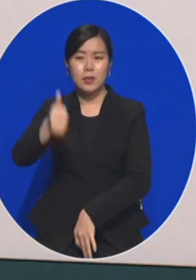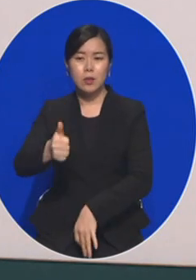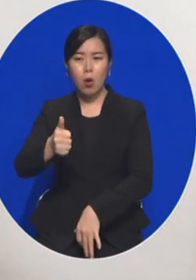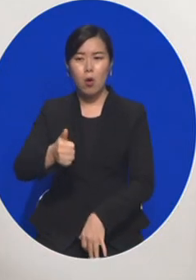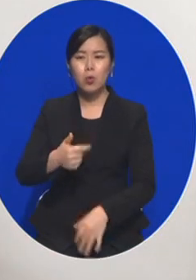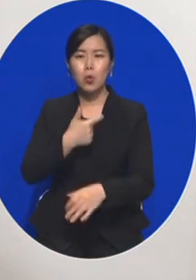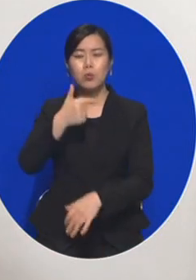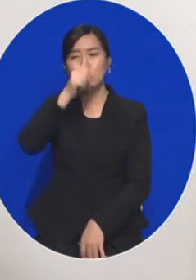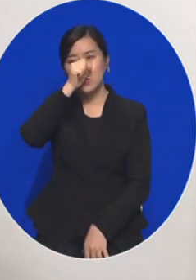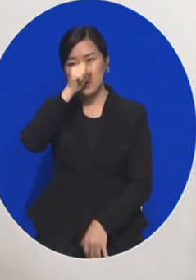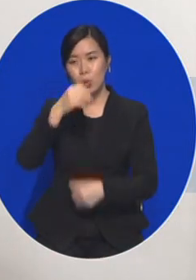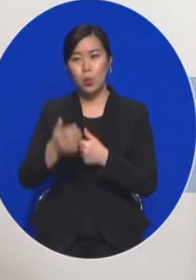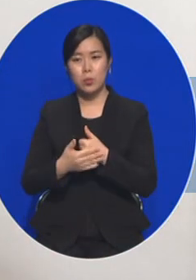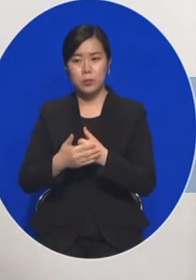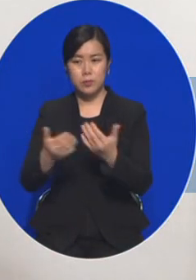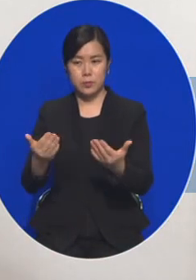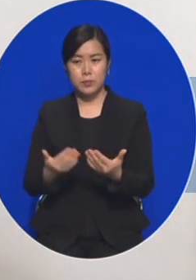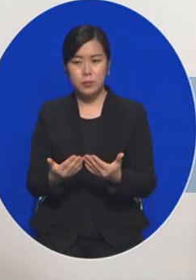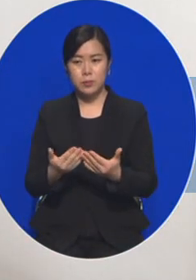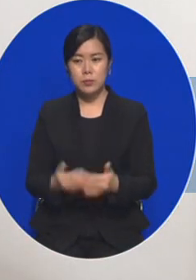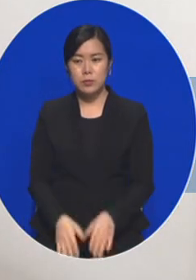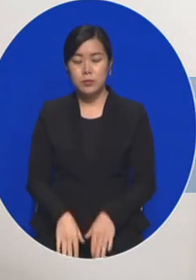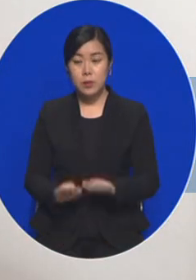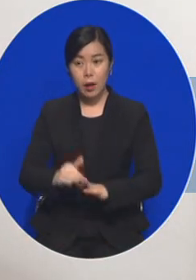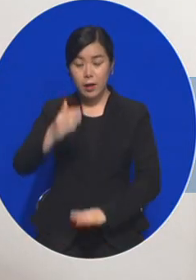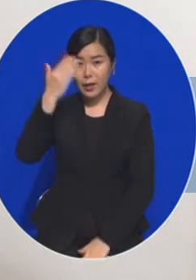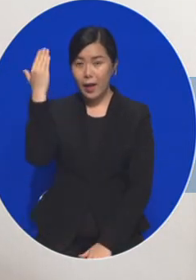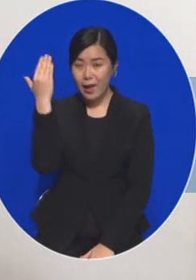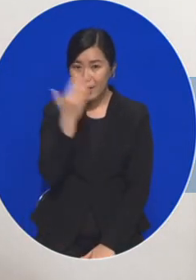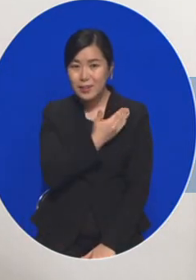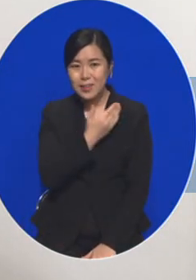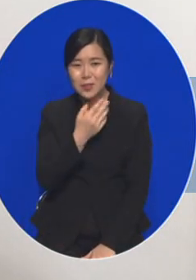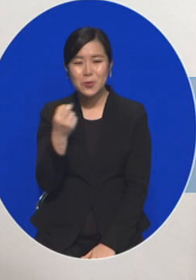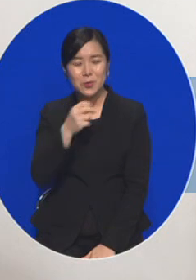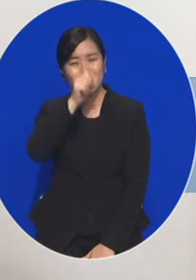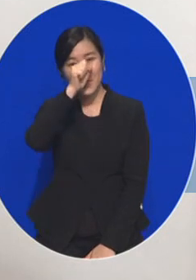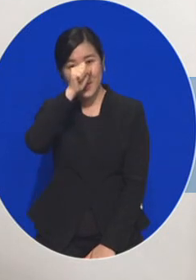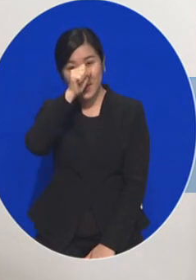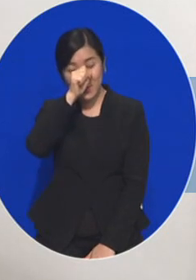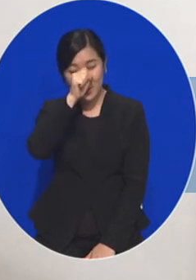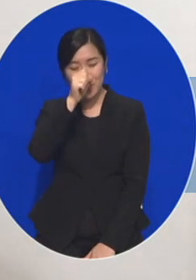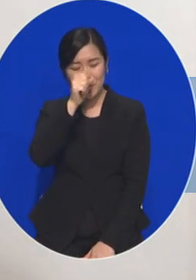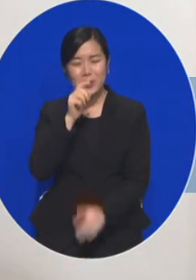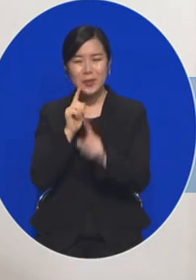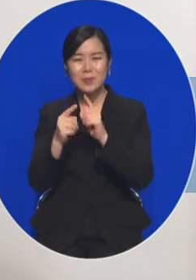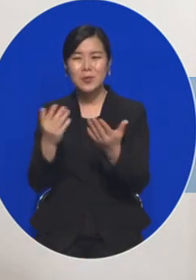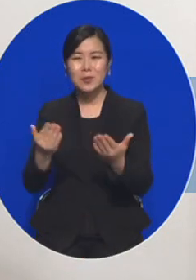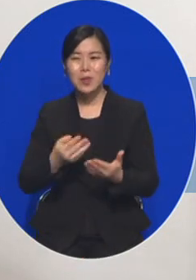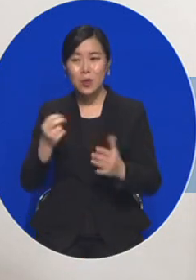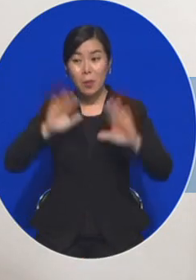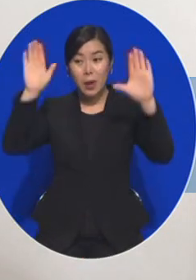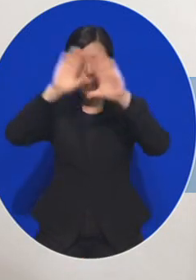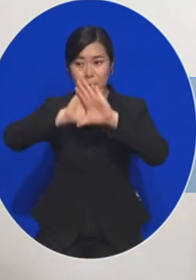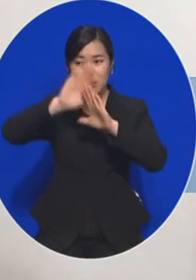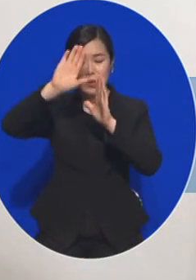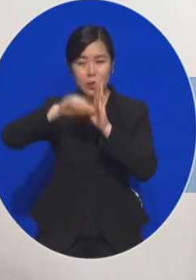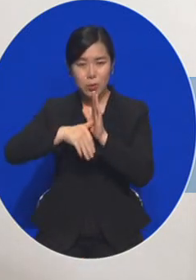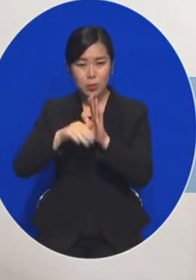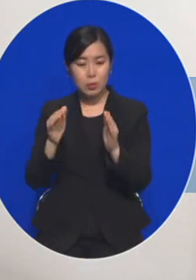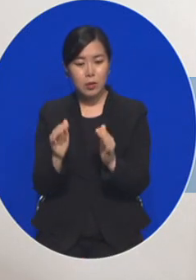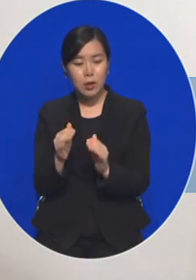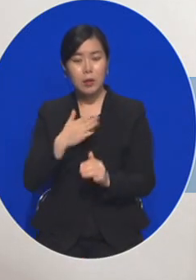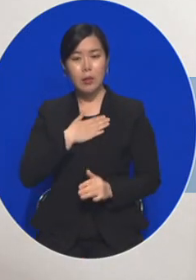소식입니다. 깨끗하고 손님들이 쾌적하다고 하시고 밤에도 무인 점포로 운영이